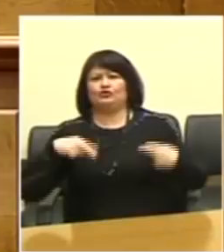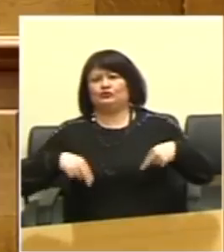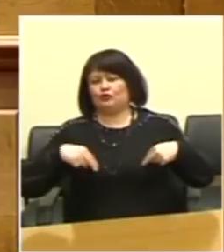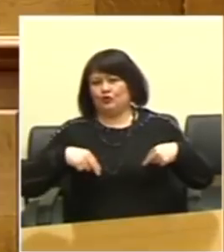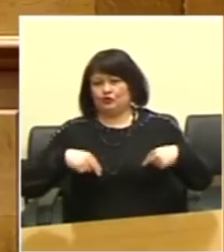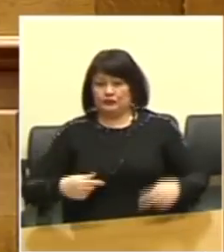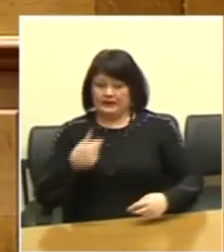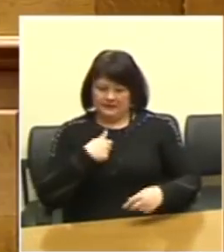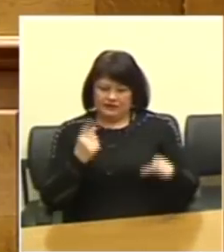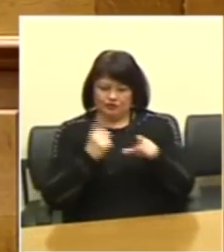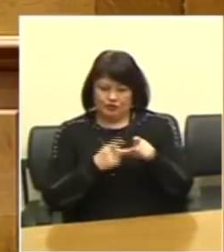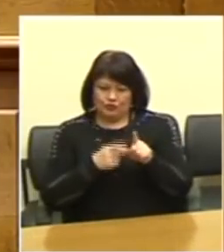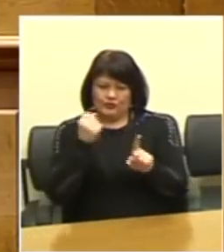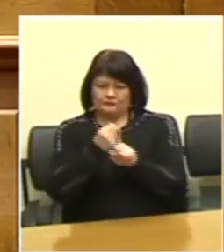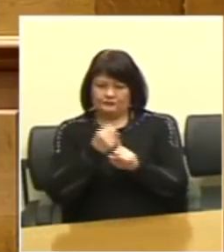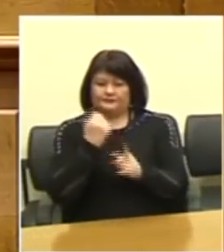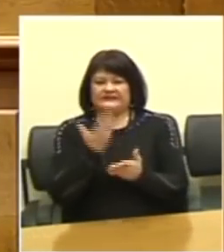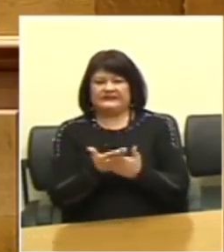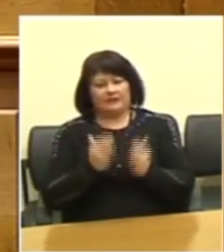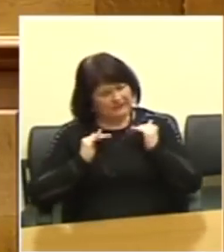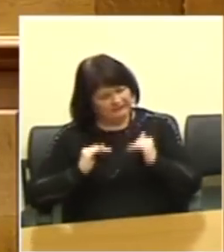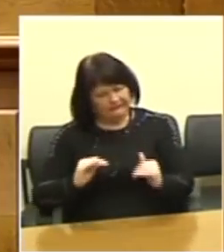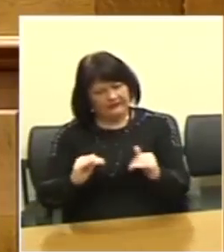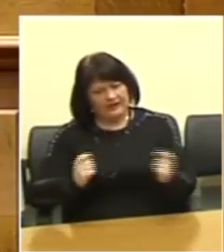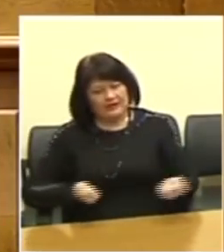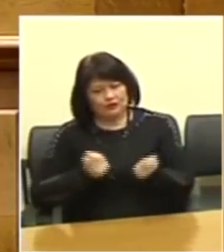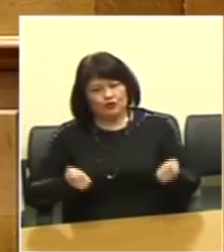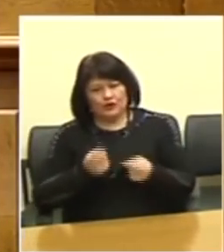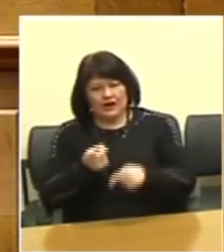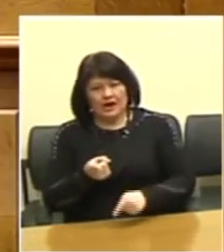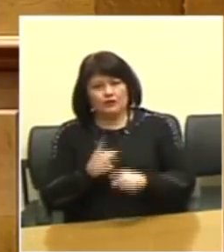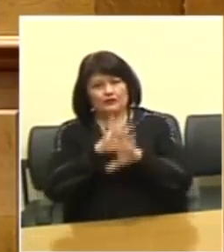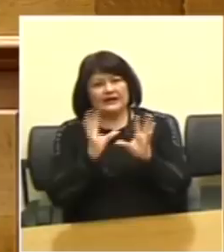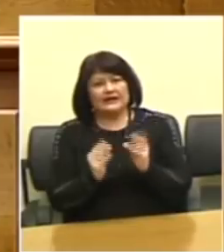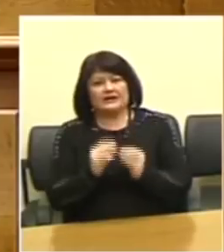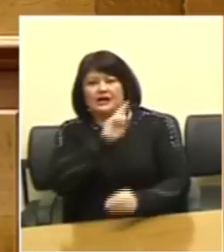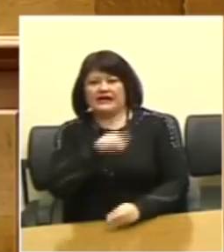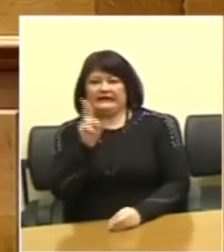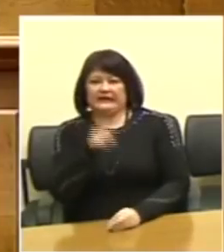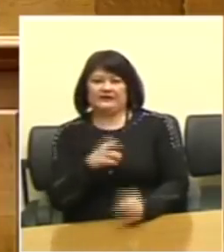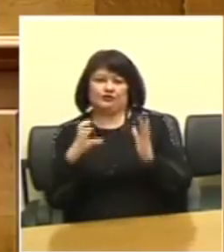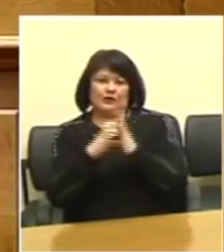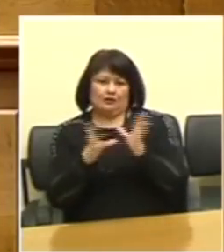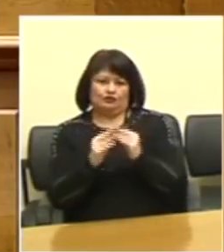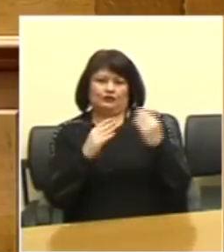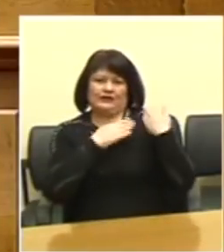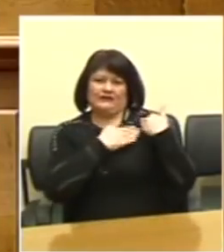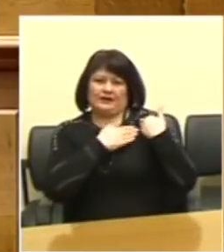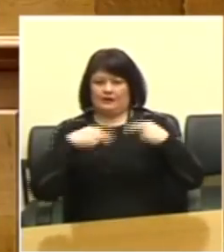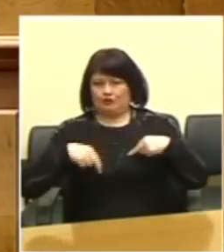ΚΚΕ διεκδικεί και θα εξακολουθήσει να διεκδικεί την πλήρη κατάργησή του. Το